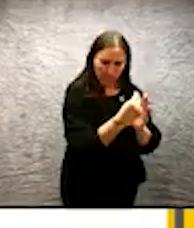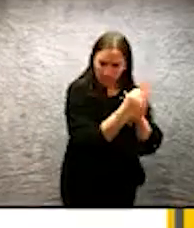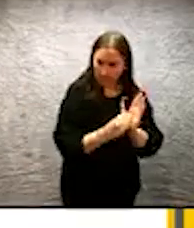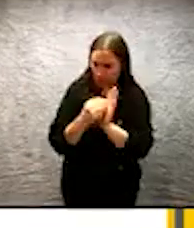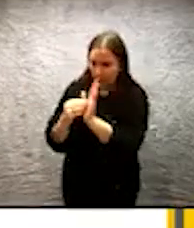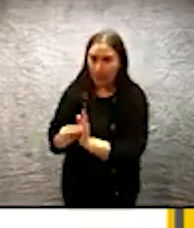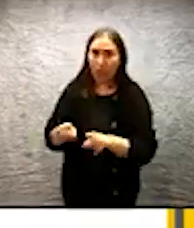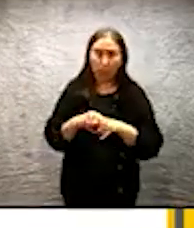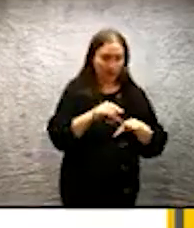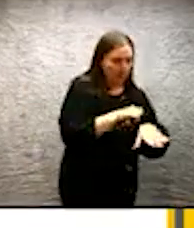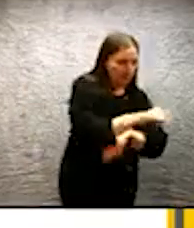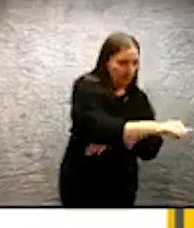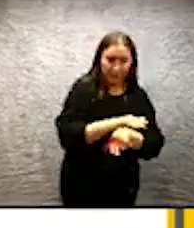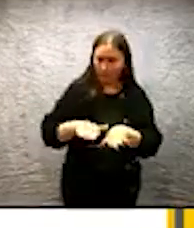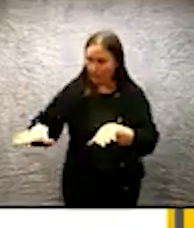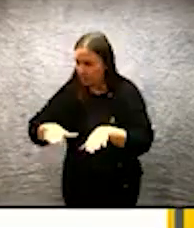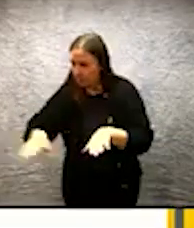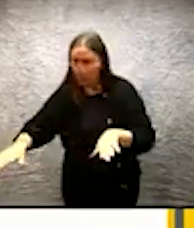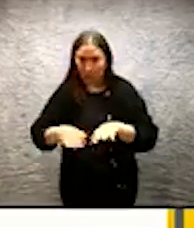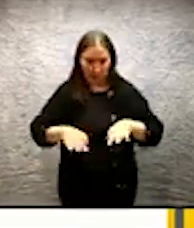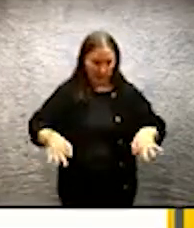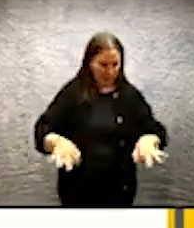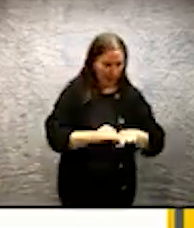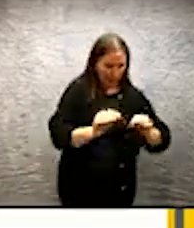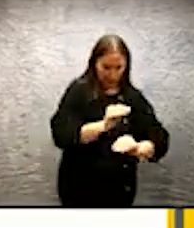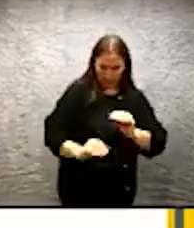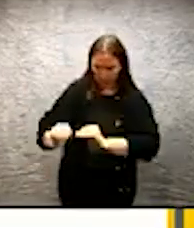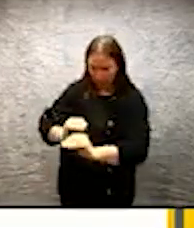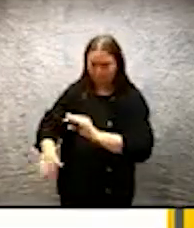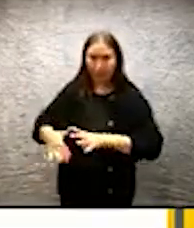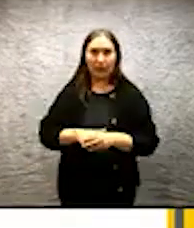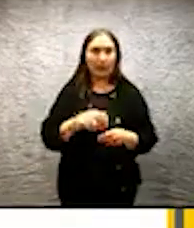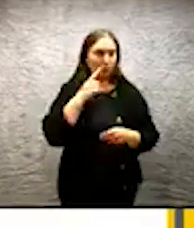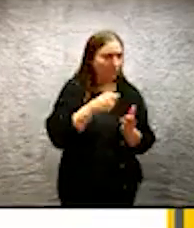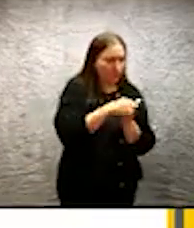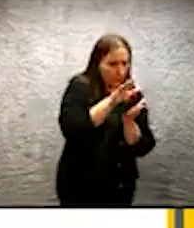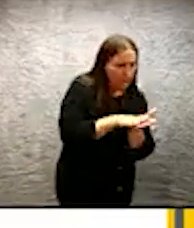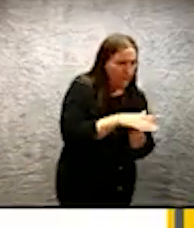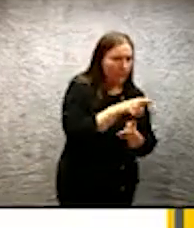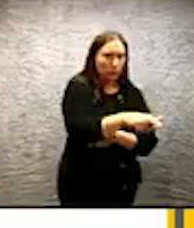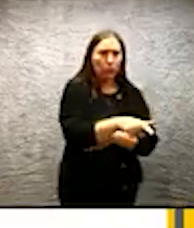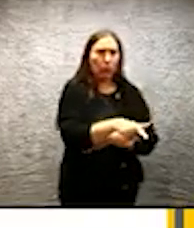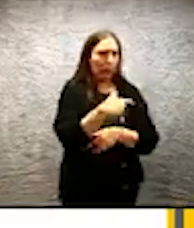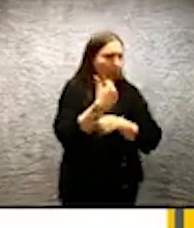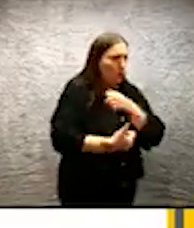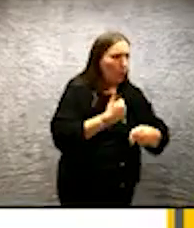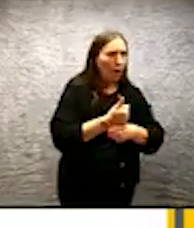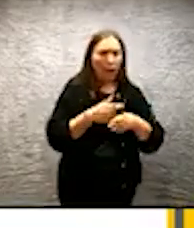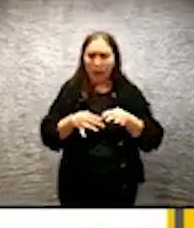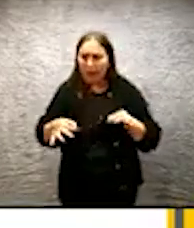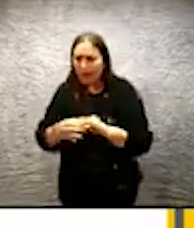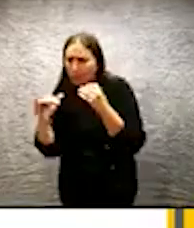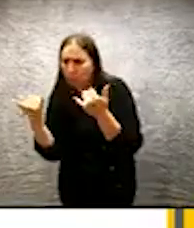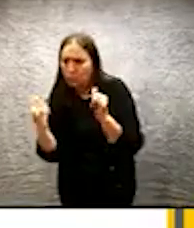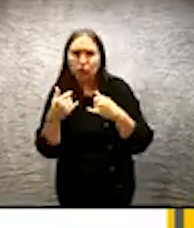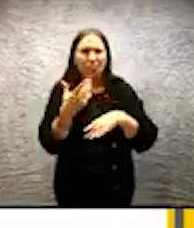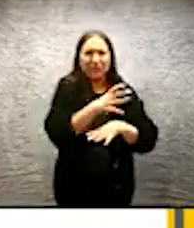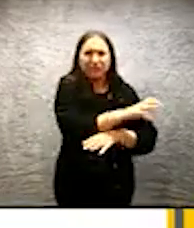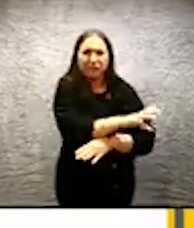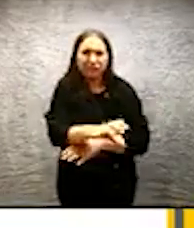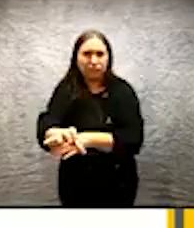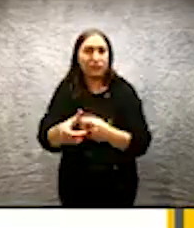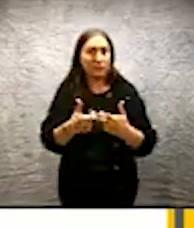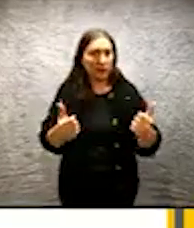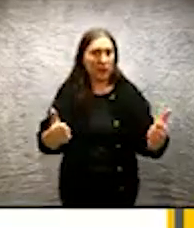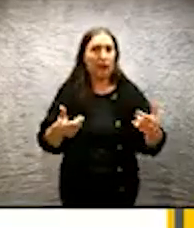équipements aéronautiques et des espaces, des inspections annuelles, extincteurs, aires de jeu, d'une consultation pour